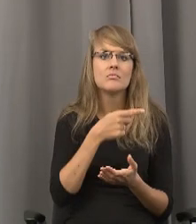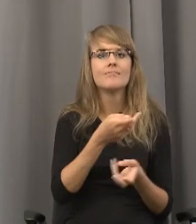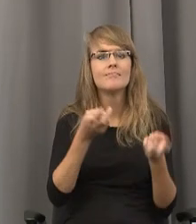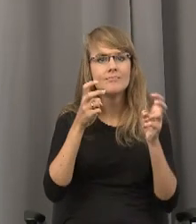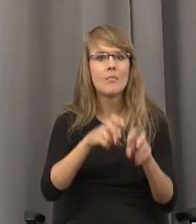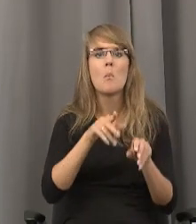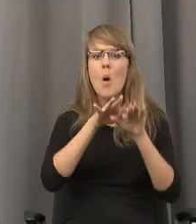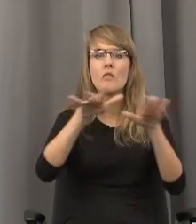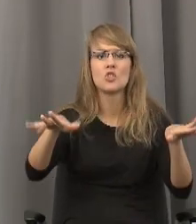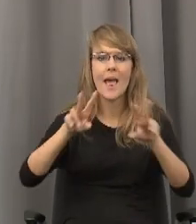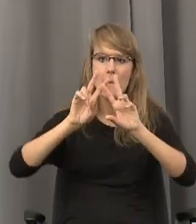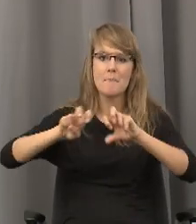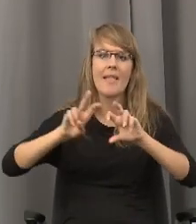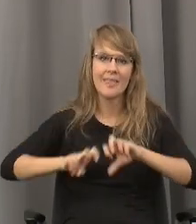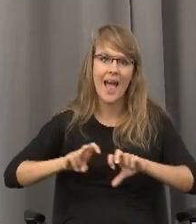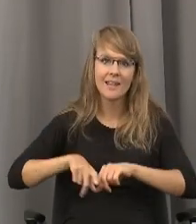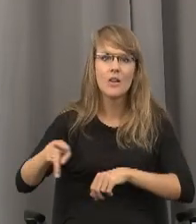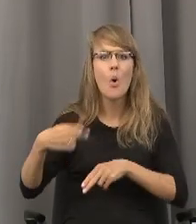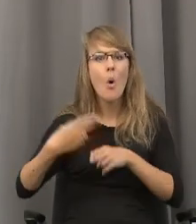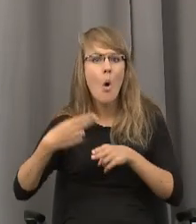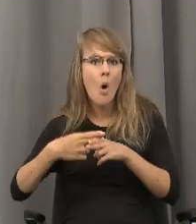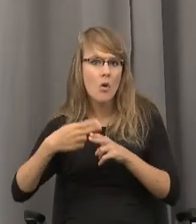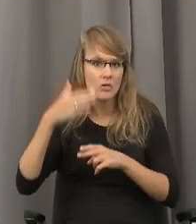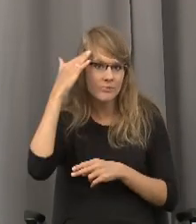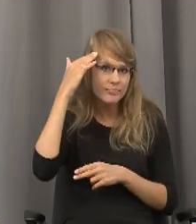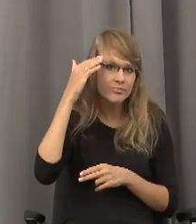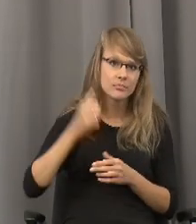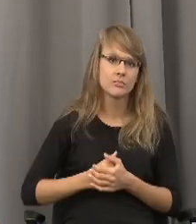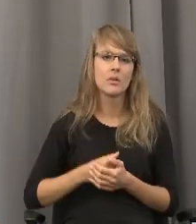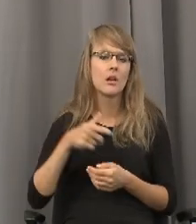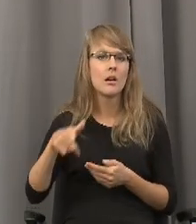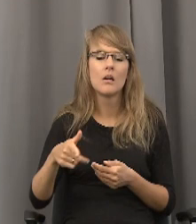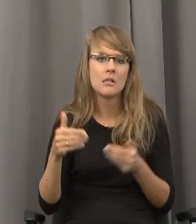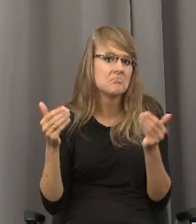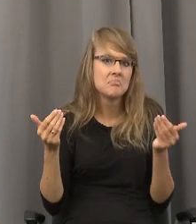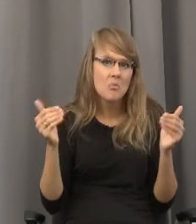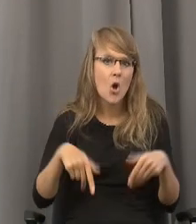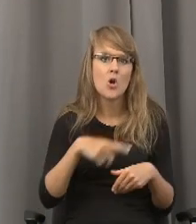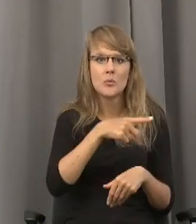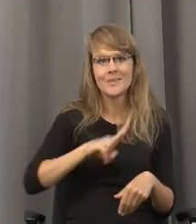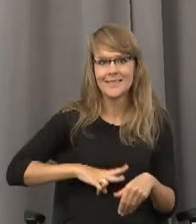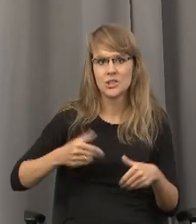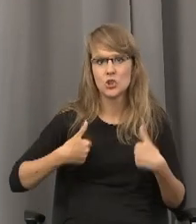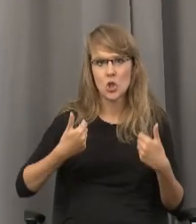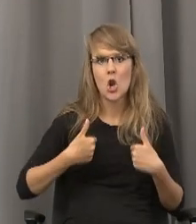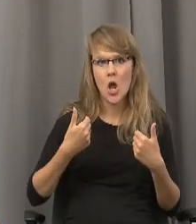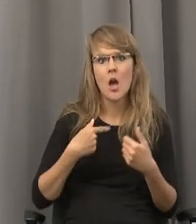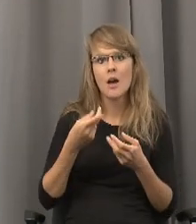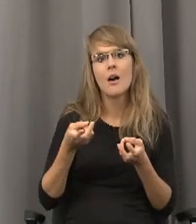badań przesiewowych w kierunku chorób otępiennych. Okazją ku temu może być wprowadzany przez resort zdrowia tak zwany